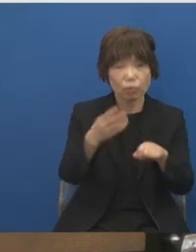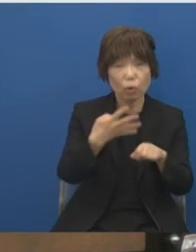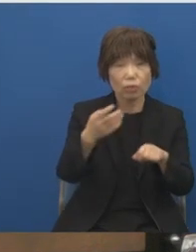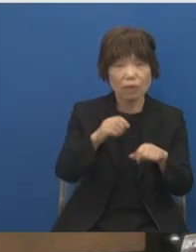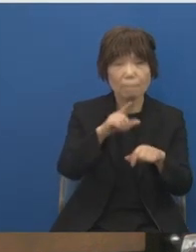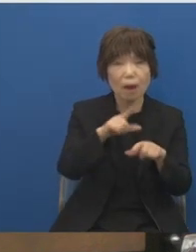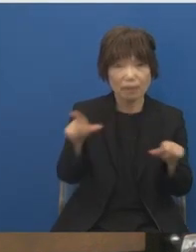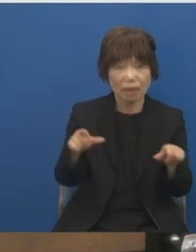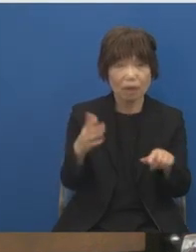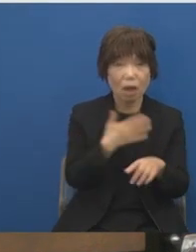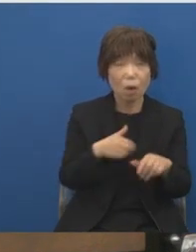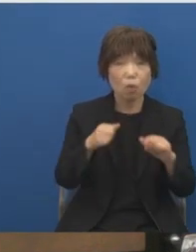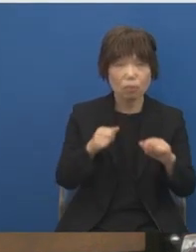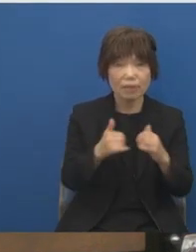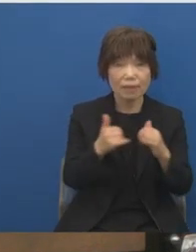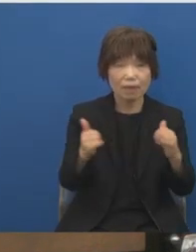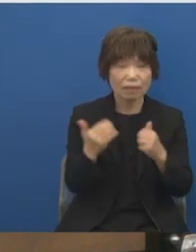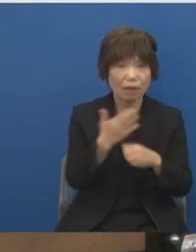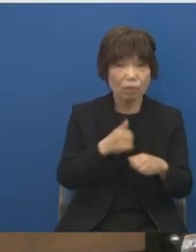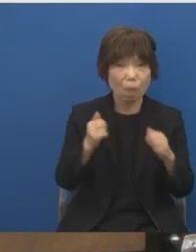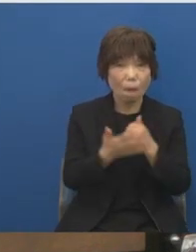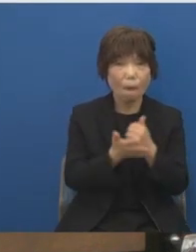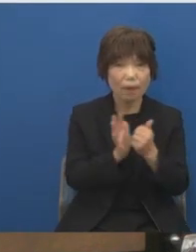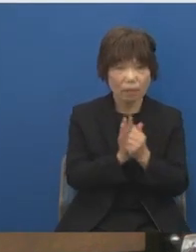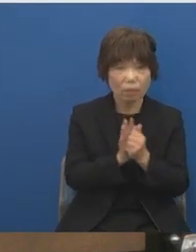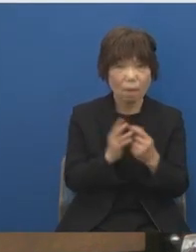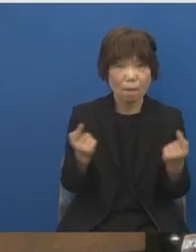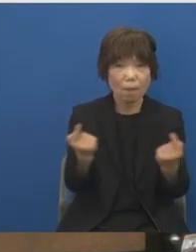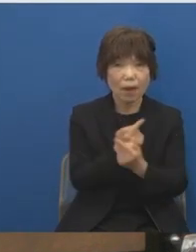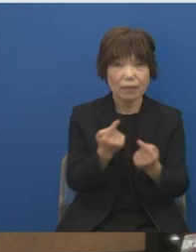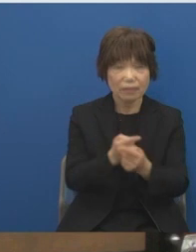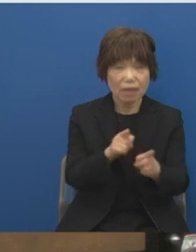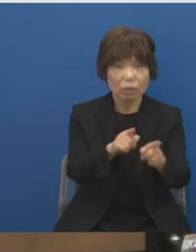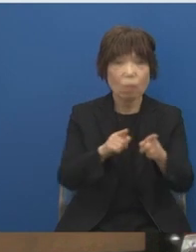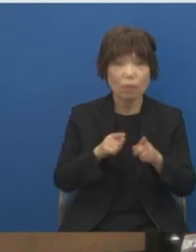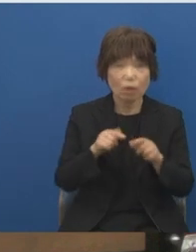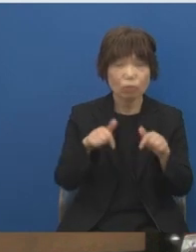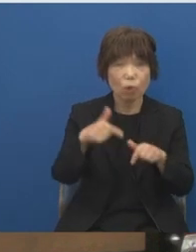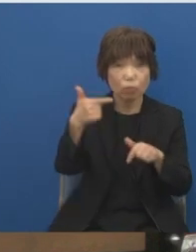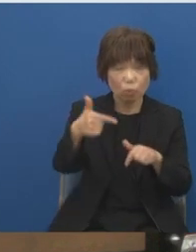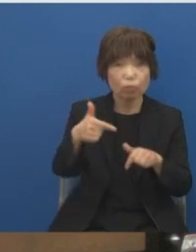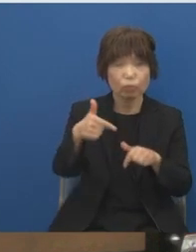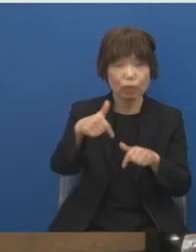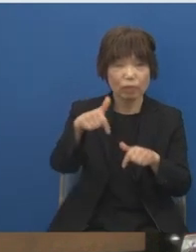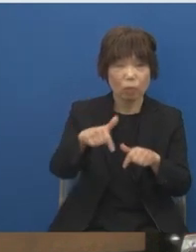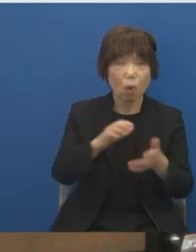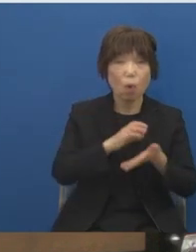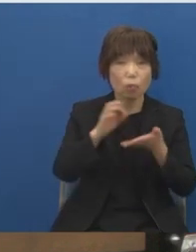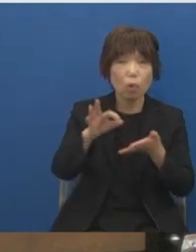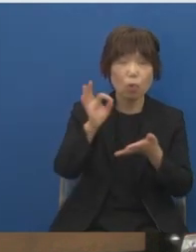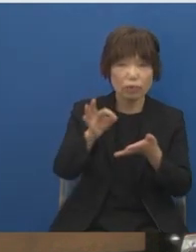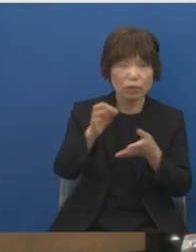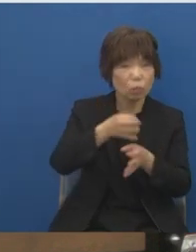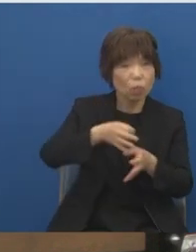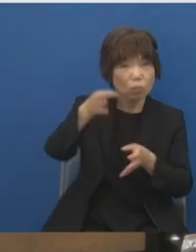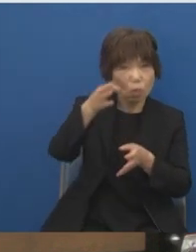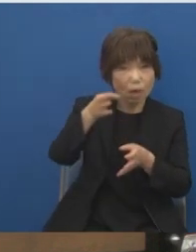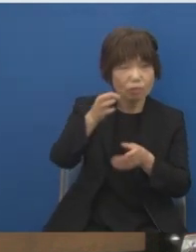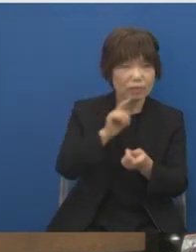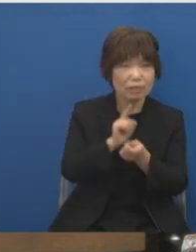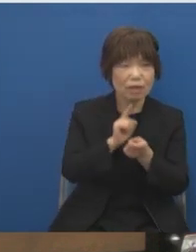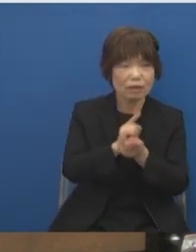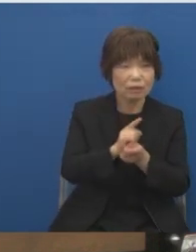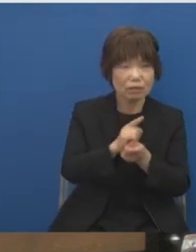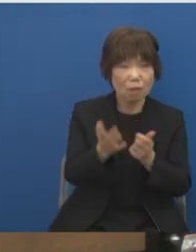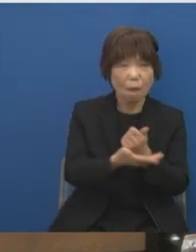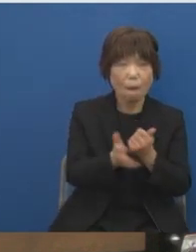民健康保険法の改正に伴う京都府への納付金増額分に対し、保険料引上げ